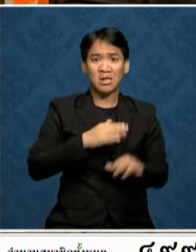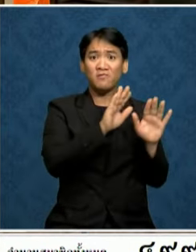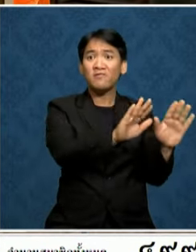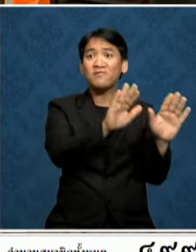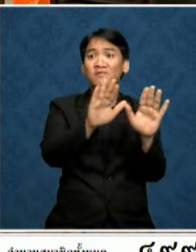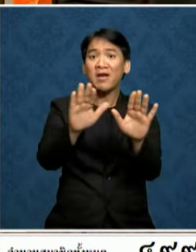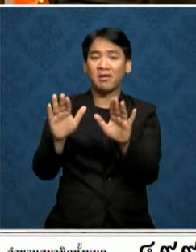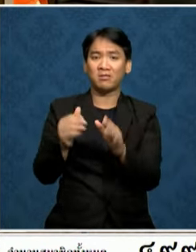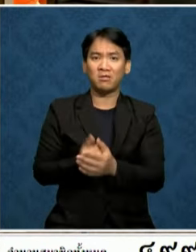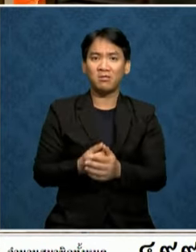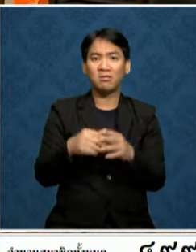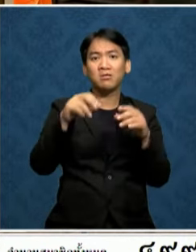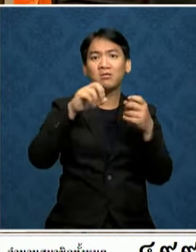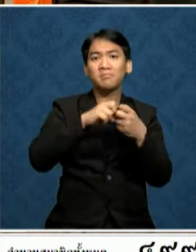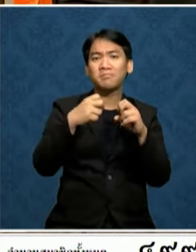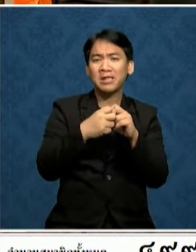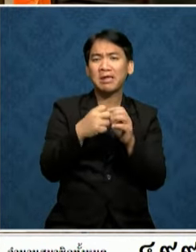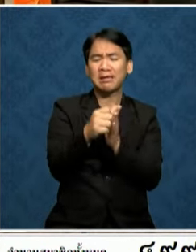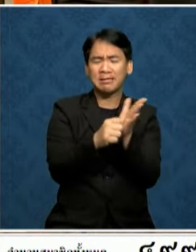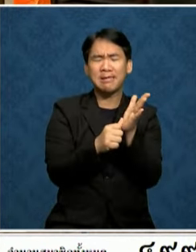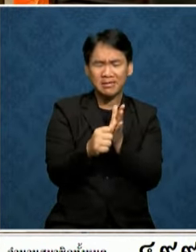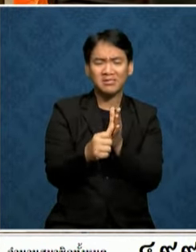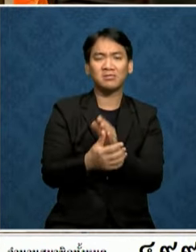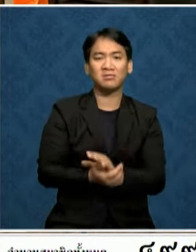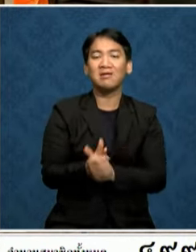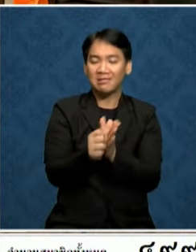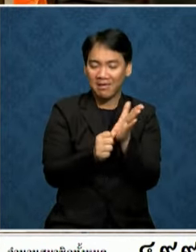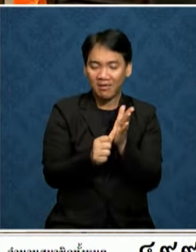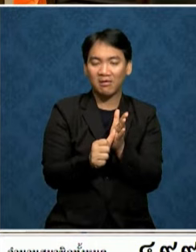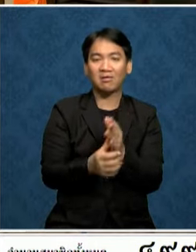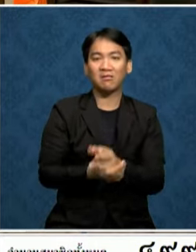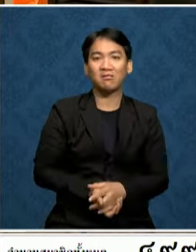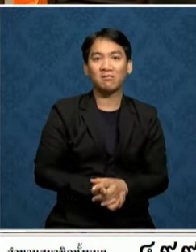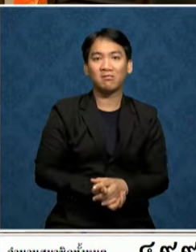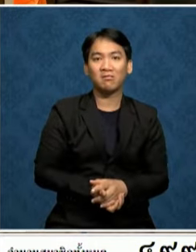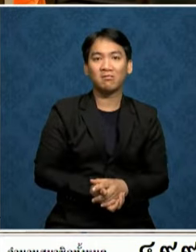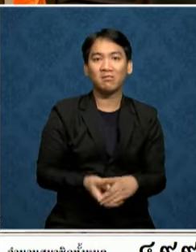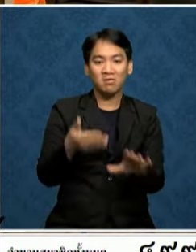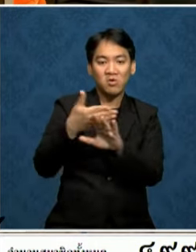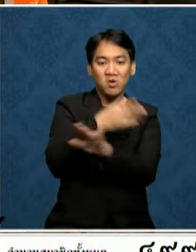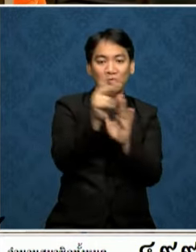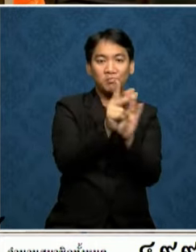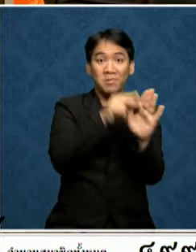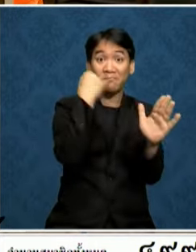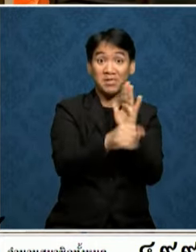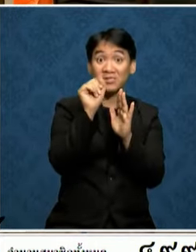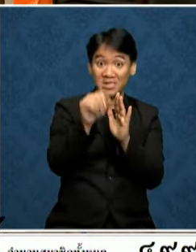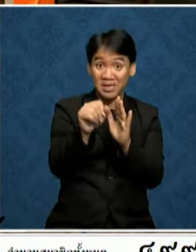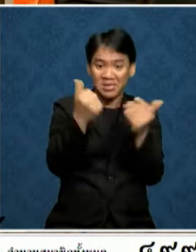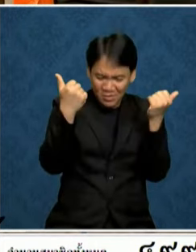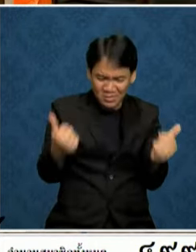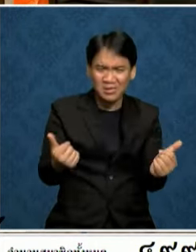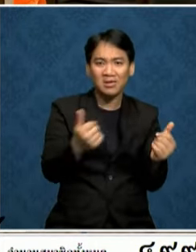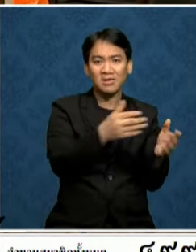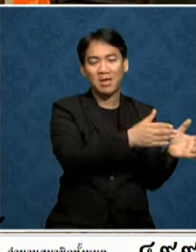ปัญหากันที่ต้นเหตุค่ะทำอย่างไรให้เรื่องที่มันผิดกฎหมายนำมาควบคุม